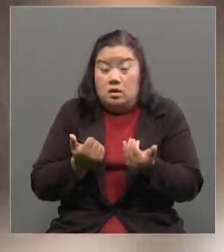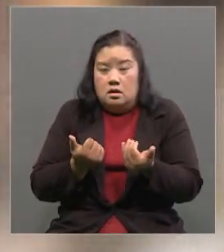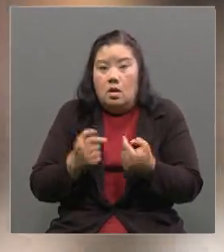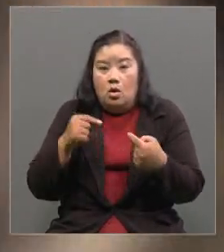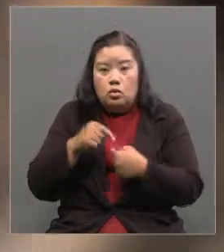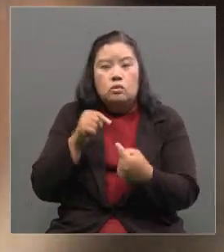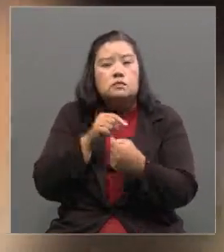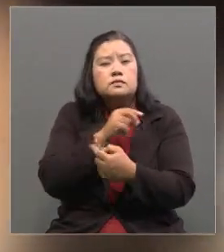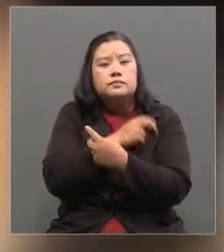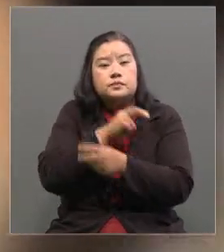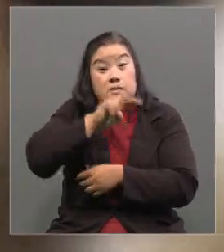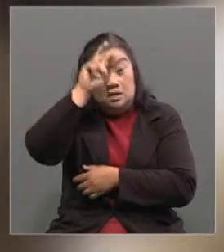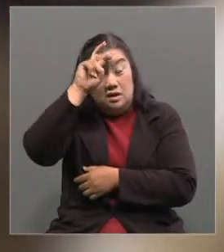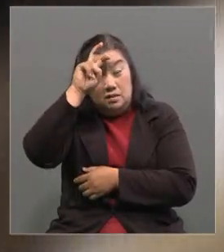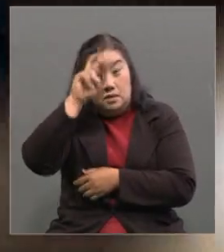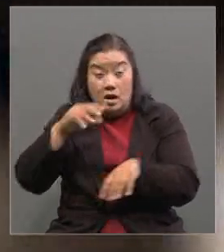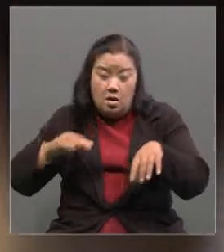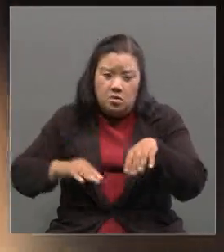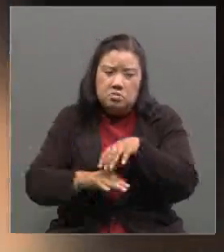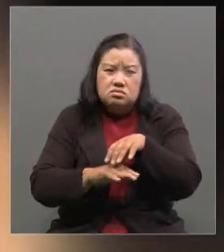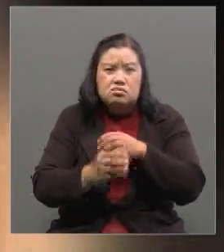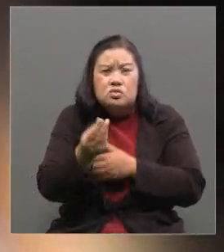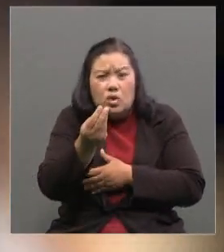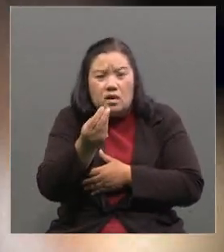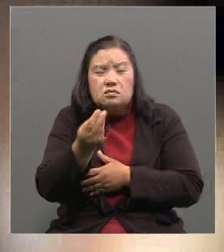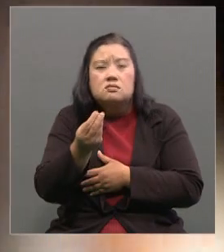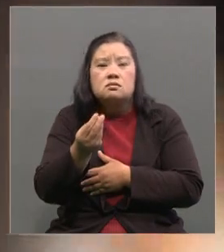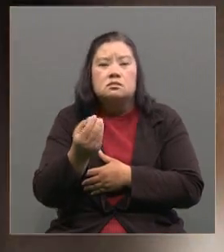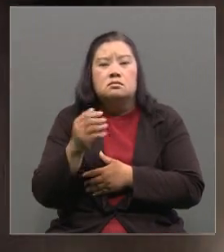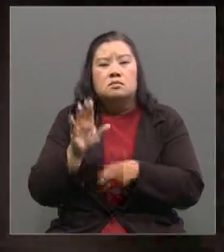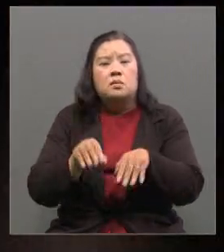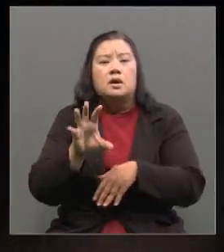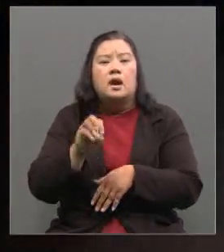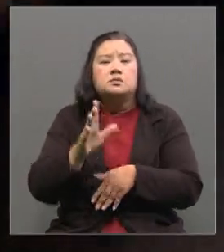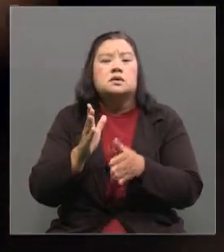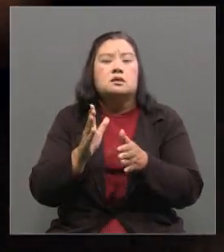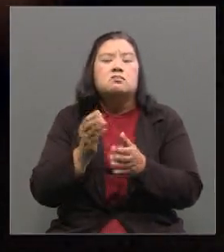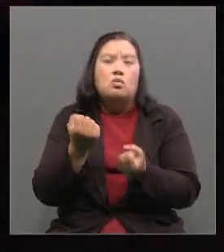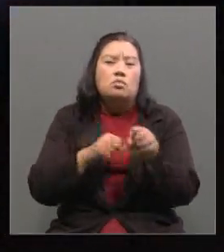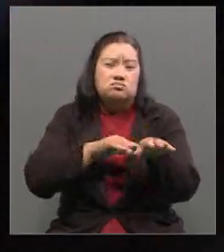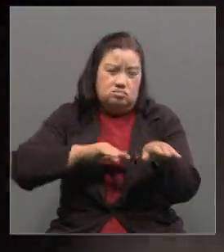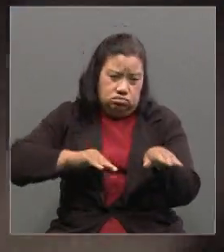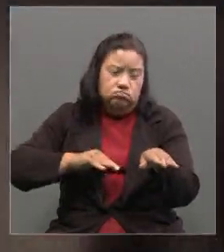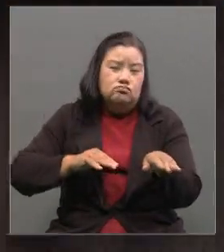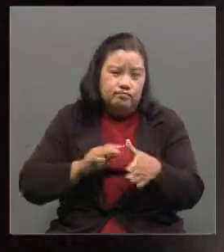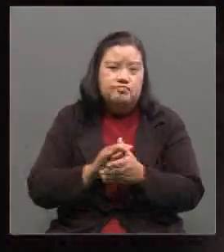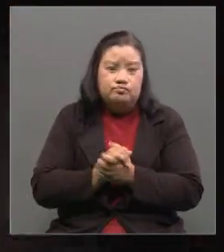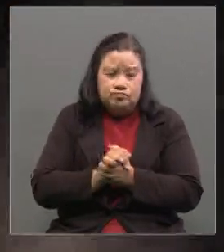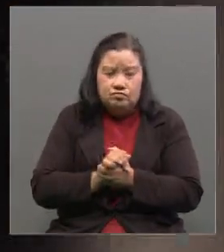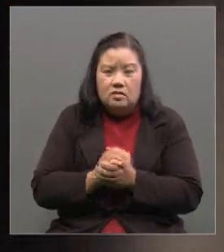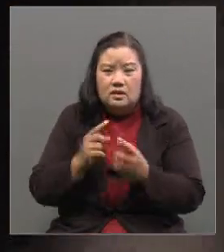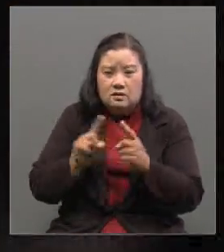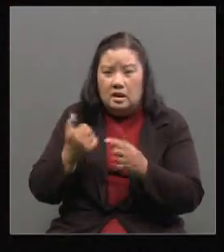อียิปต์เข้าไปในฉนวนกาซ่าผ่านไปได้เนี่ยกี่คัน 3ชุด 54คันเท่านั้นนะฮะในขณะที่อีกด้านนึงความ